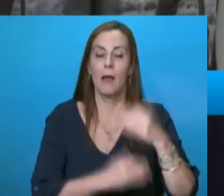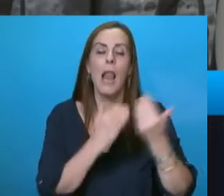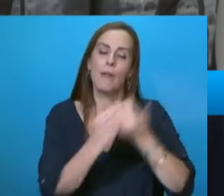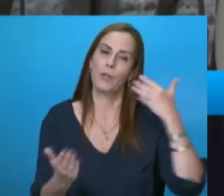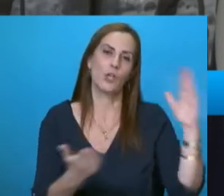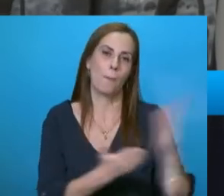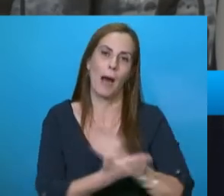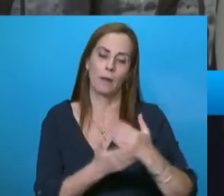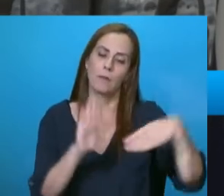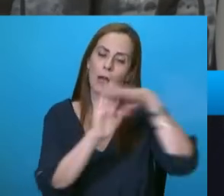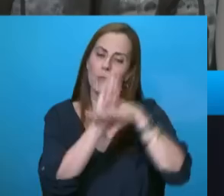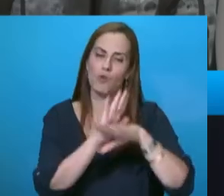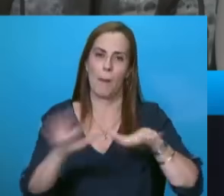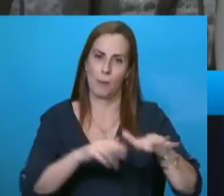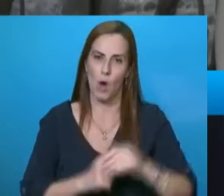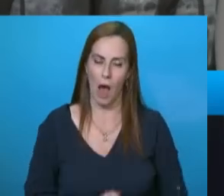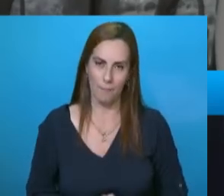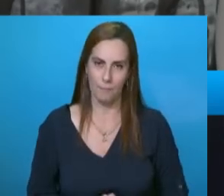גיבושם של קווי יסוד.